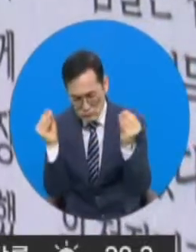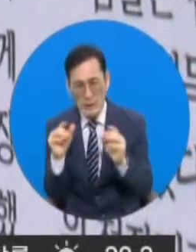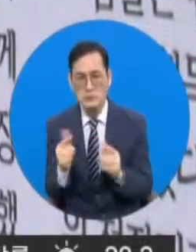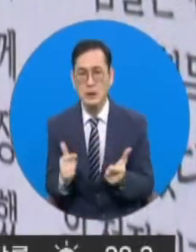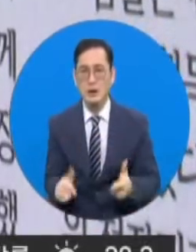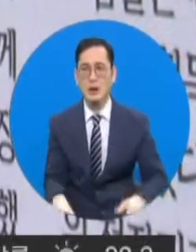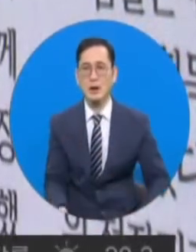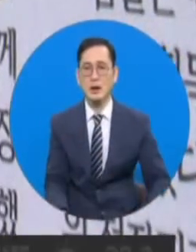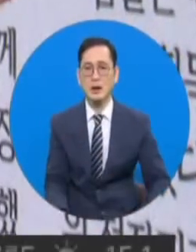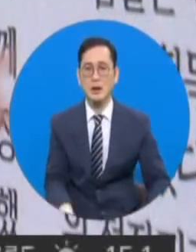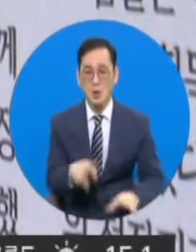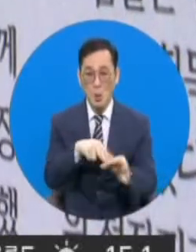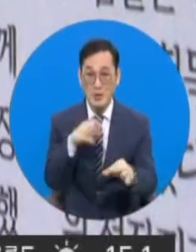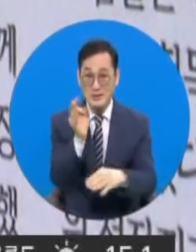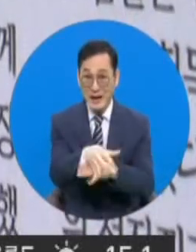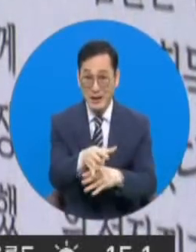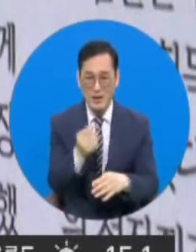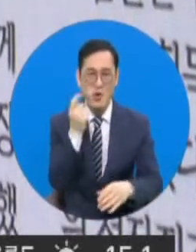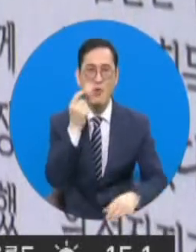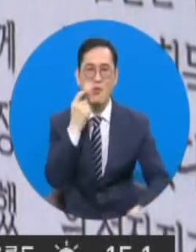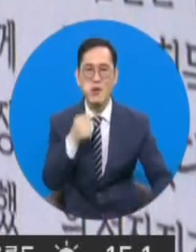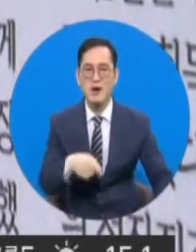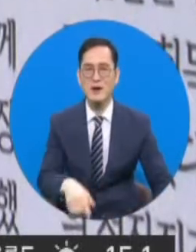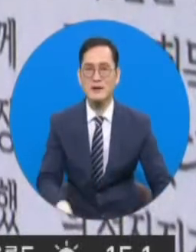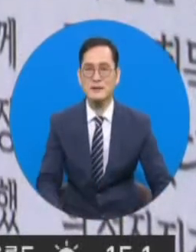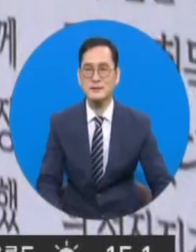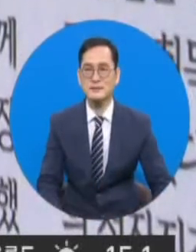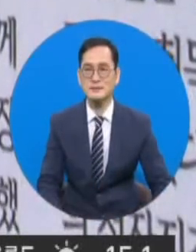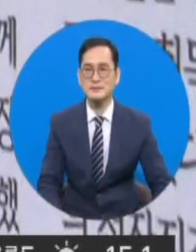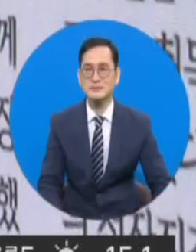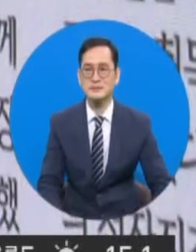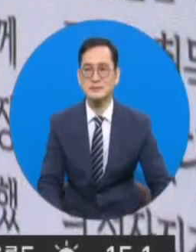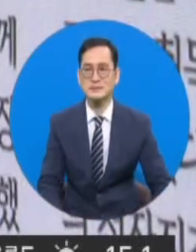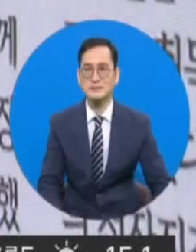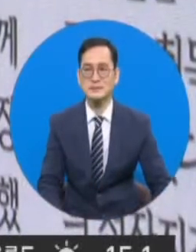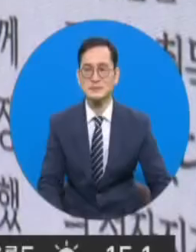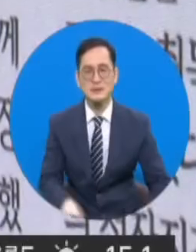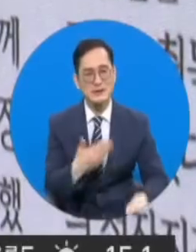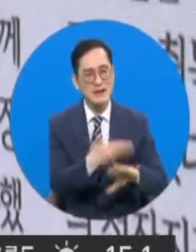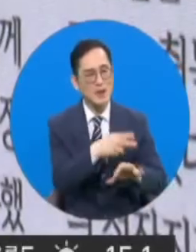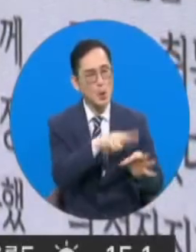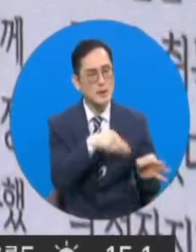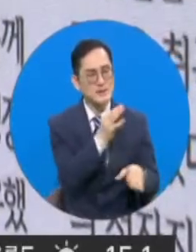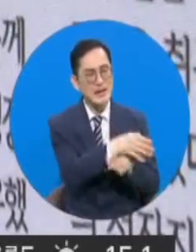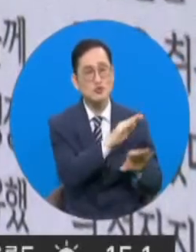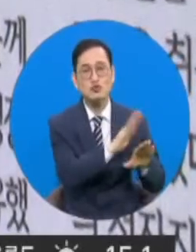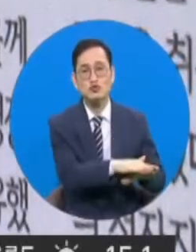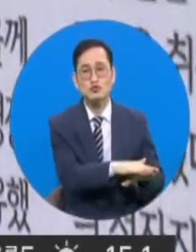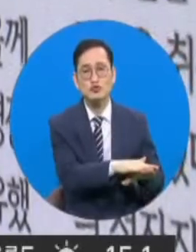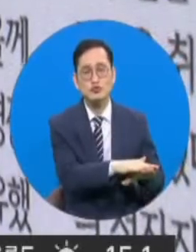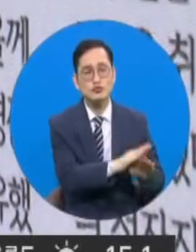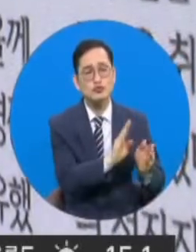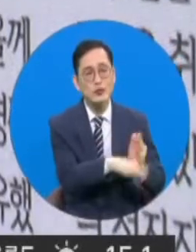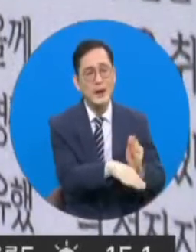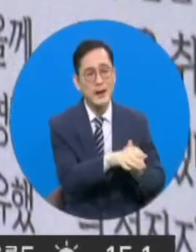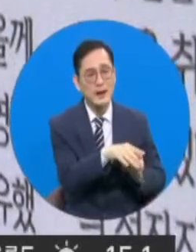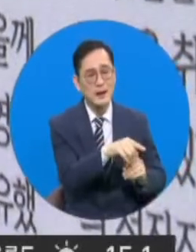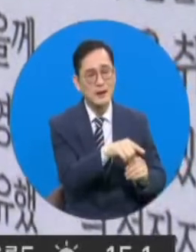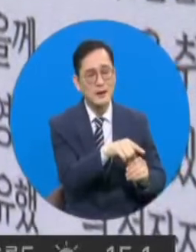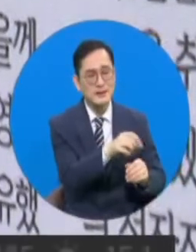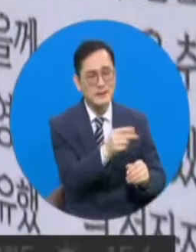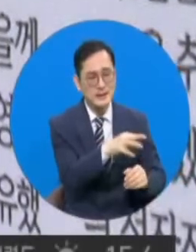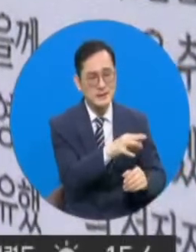코인은 그때 당시 상장도 되지 않았던 터라 다른 코인을 사고 나중에 갈아탄 것으로 보이는데 어떤 코인은 얼마치